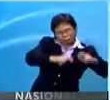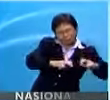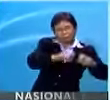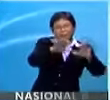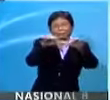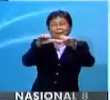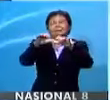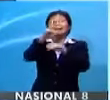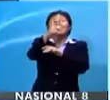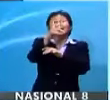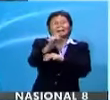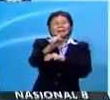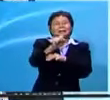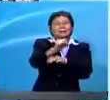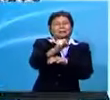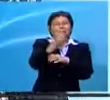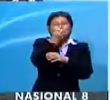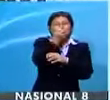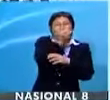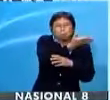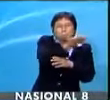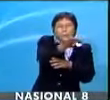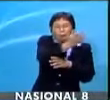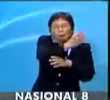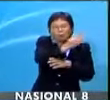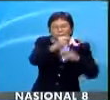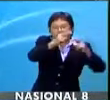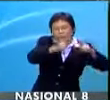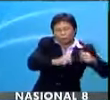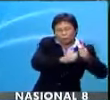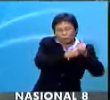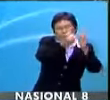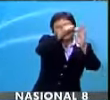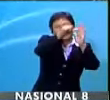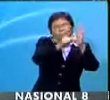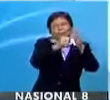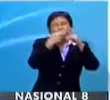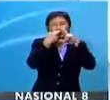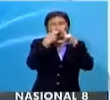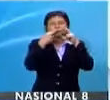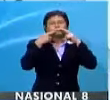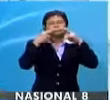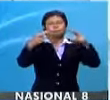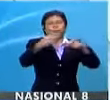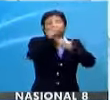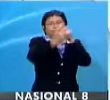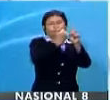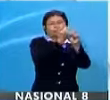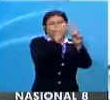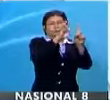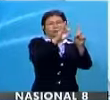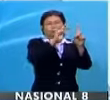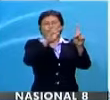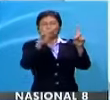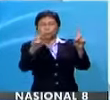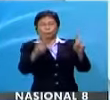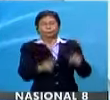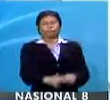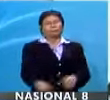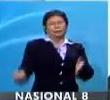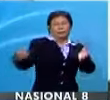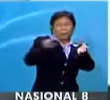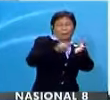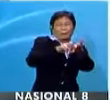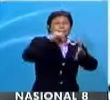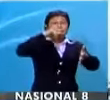diklasifikasikan sebagai kebocoran maklumat dan disiasat mengikut akta rahsia Rasmi 1972 dalam satu